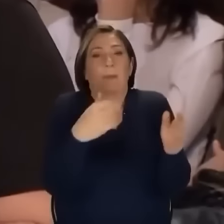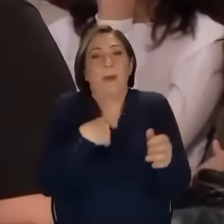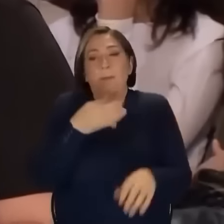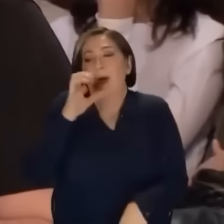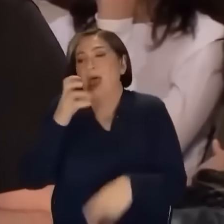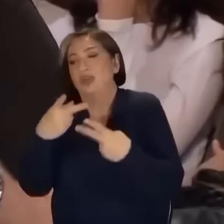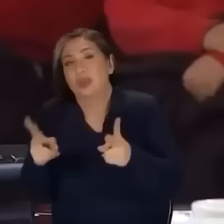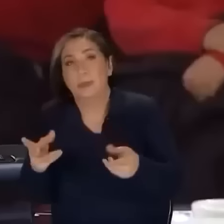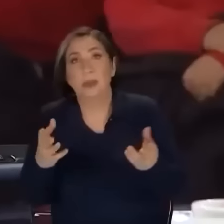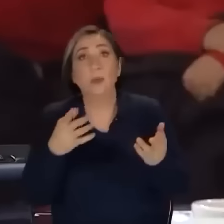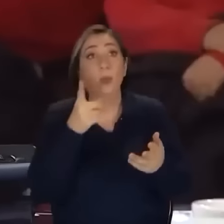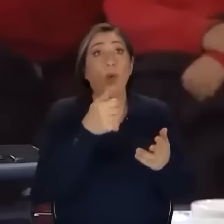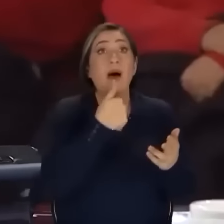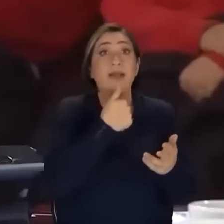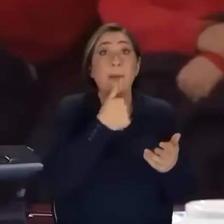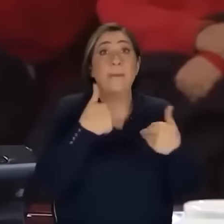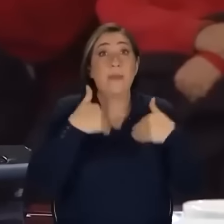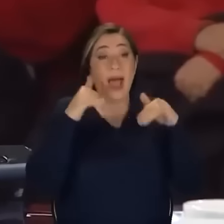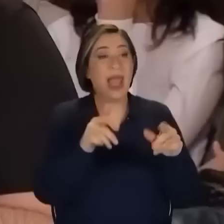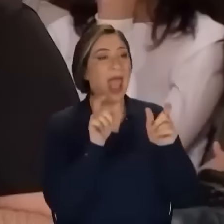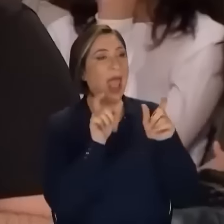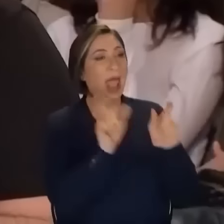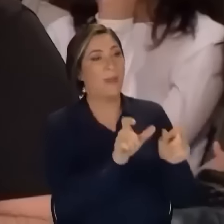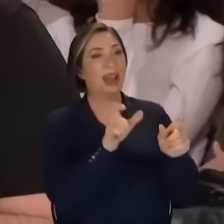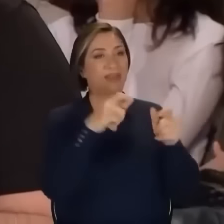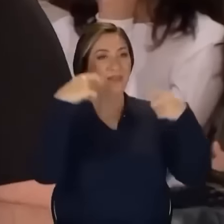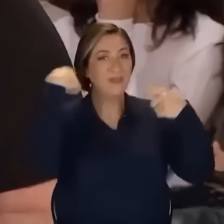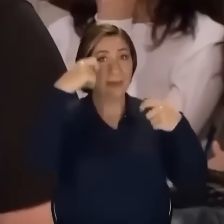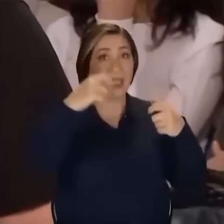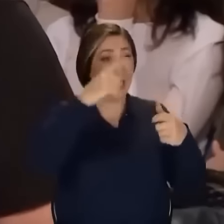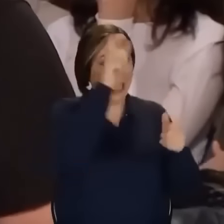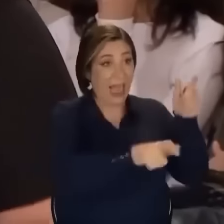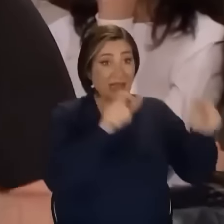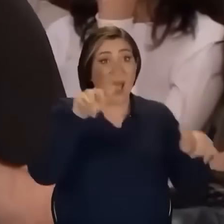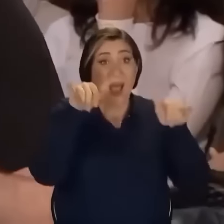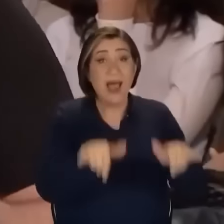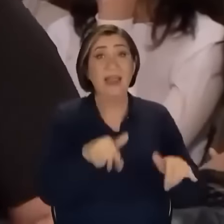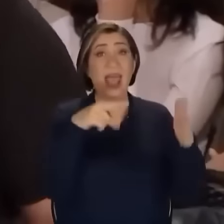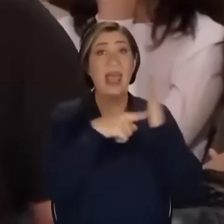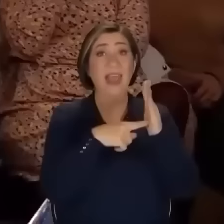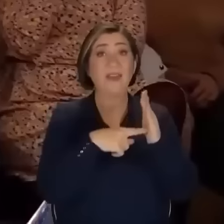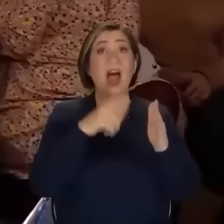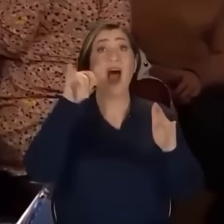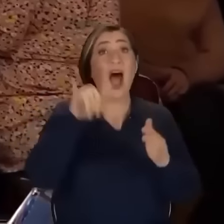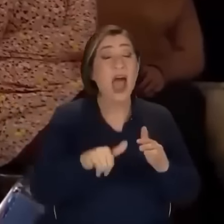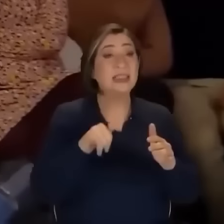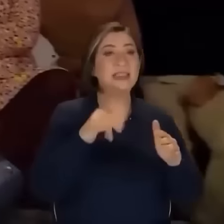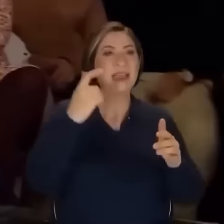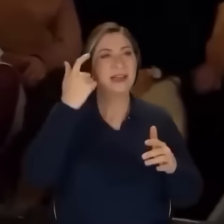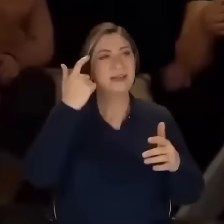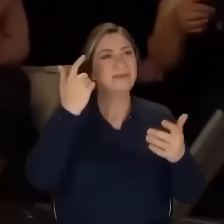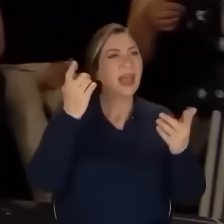açacağım falan Yani bu adam benim aynı emanet filmindeki karakterimin neredeyse aynısı aynı hedefler aynı